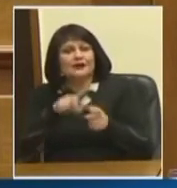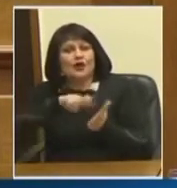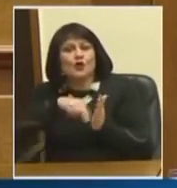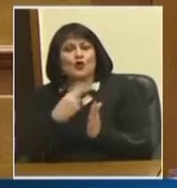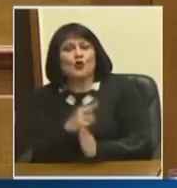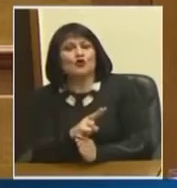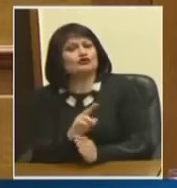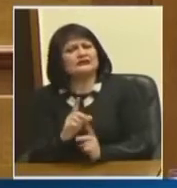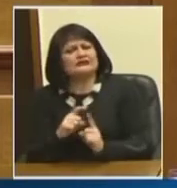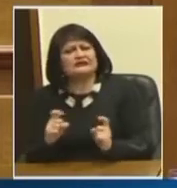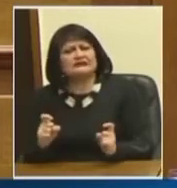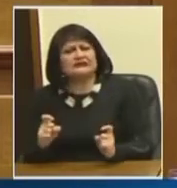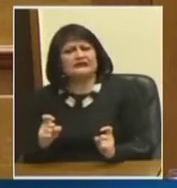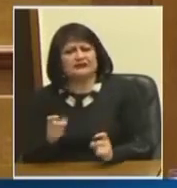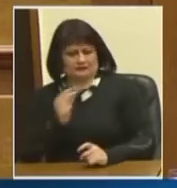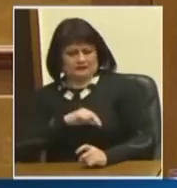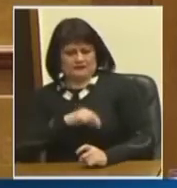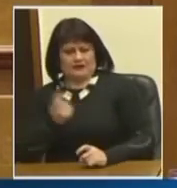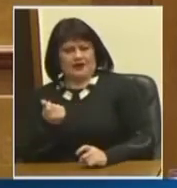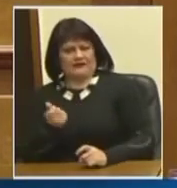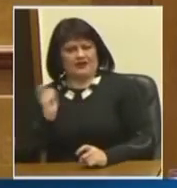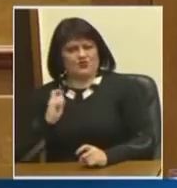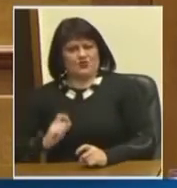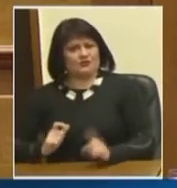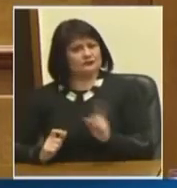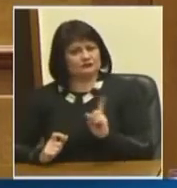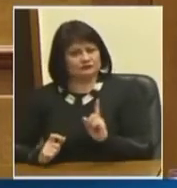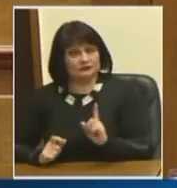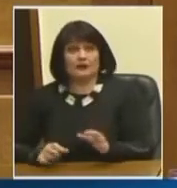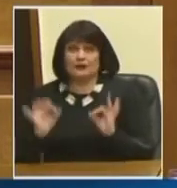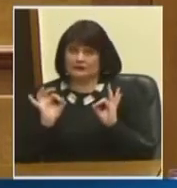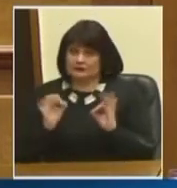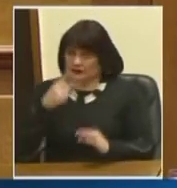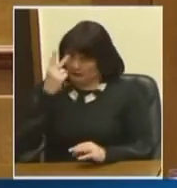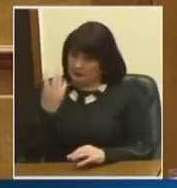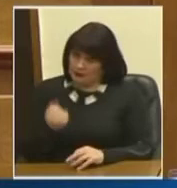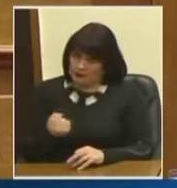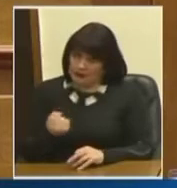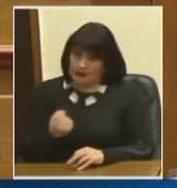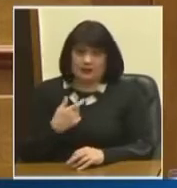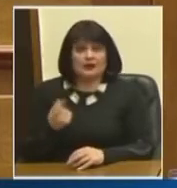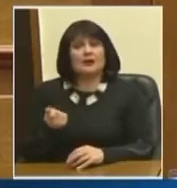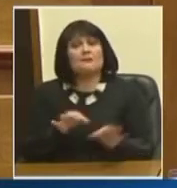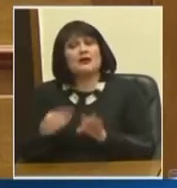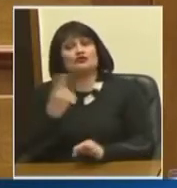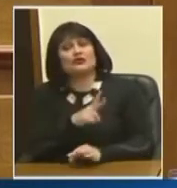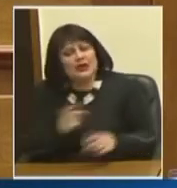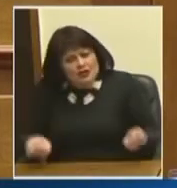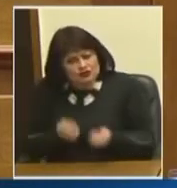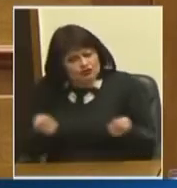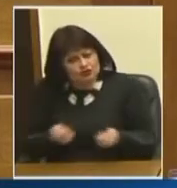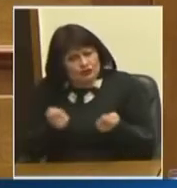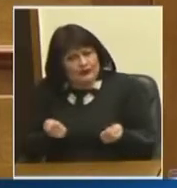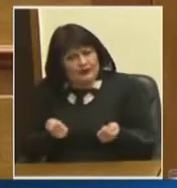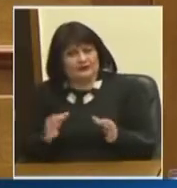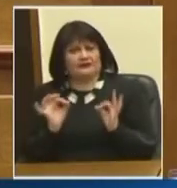της δεν είναι να κερδίζει χρήματα. Βεβαίως έχει κάθε δικαίωμα να αξιοποιεί την περιουσία της